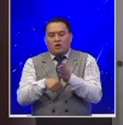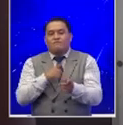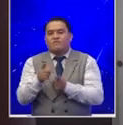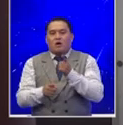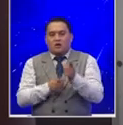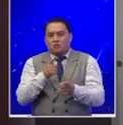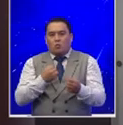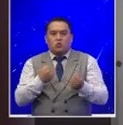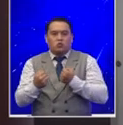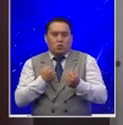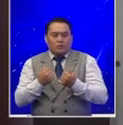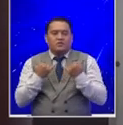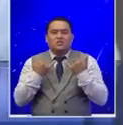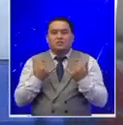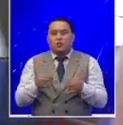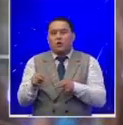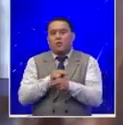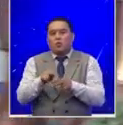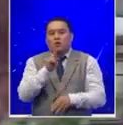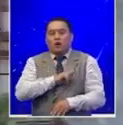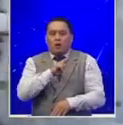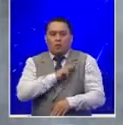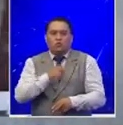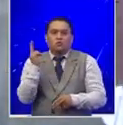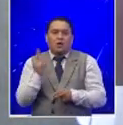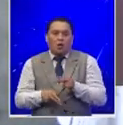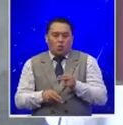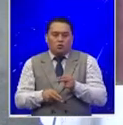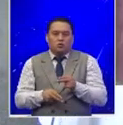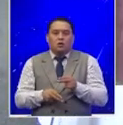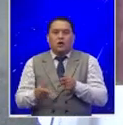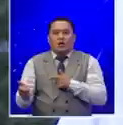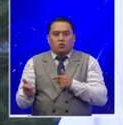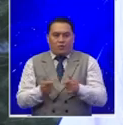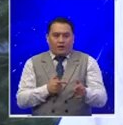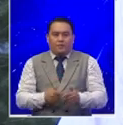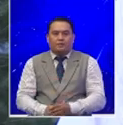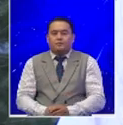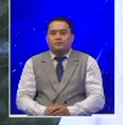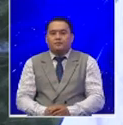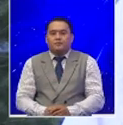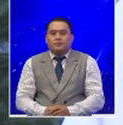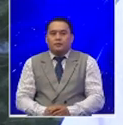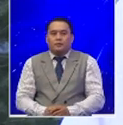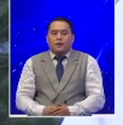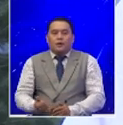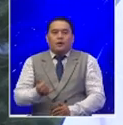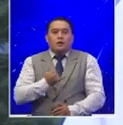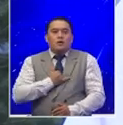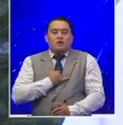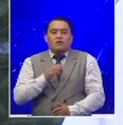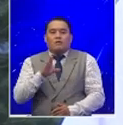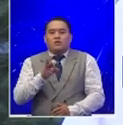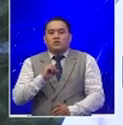восстановлением обмуровки. На сегодняшний день ремонтные работы здесь окончены, и котельная готова к работе. Наша котельная, значит, отапливает Восточный микрорайон